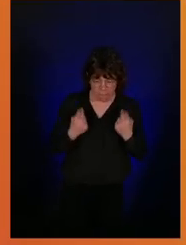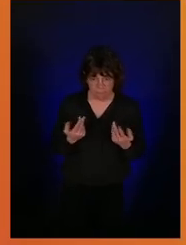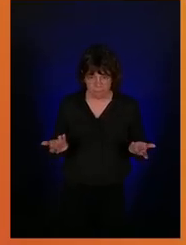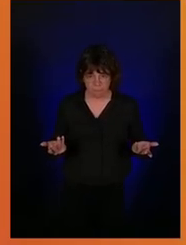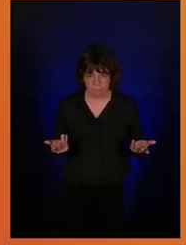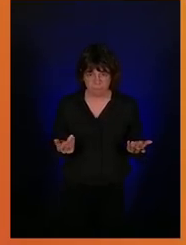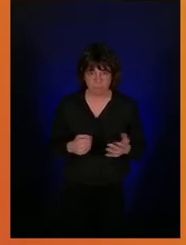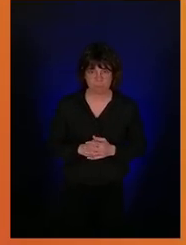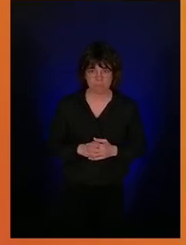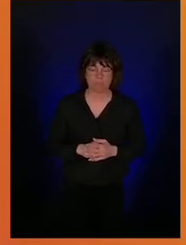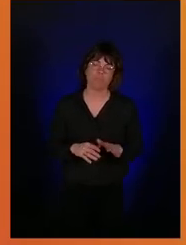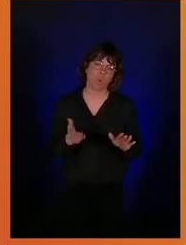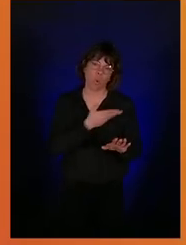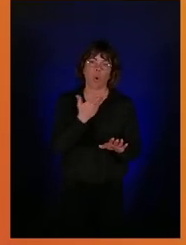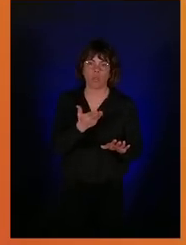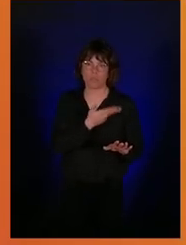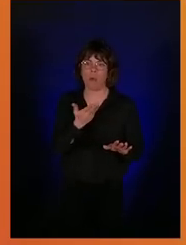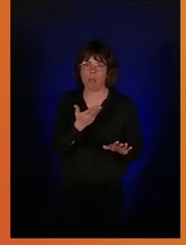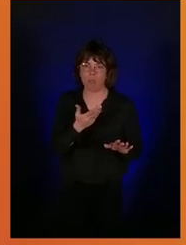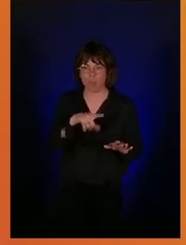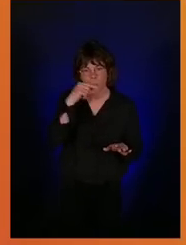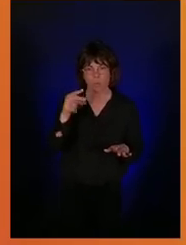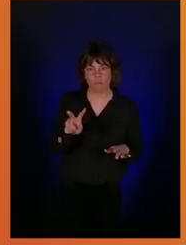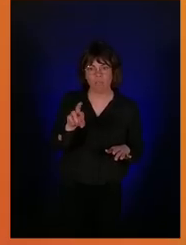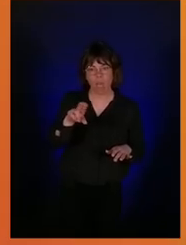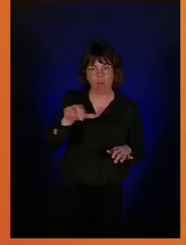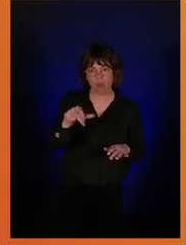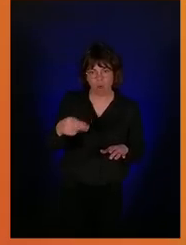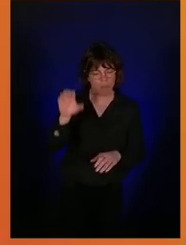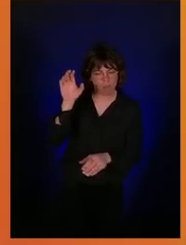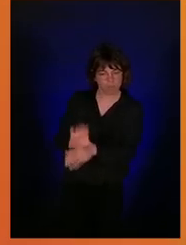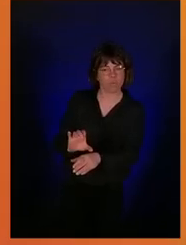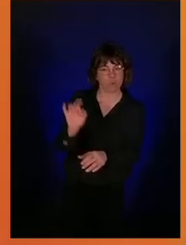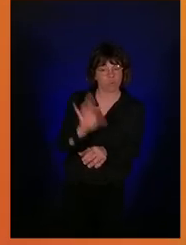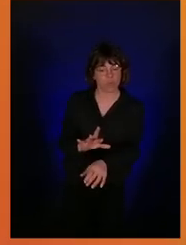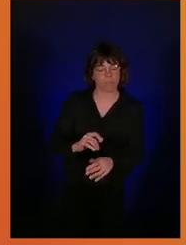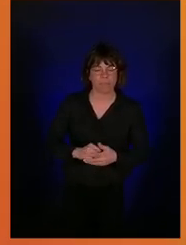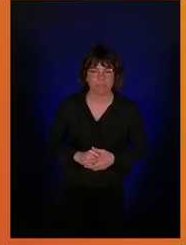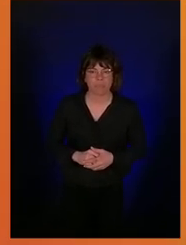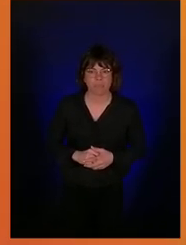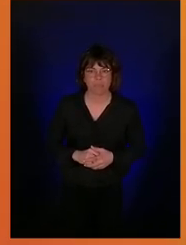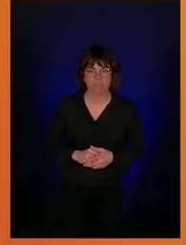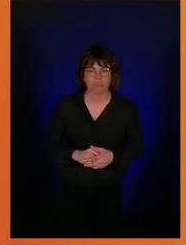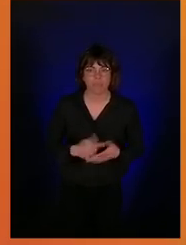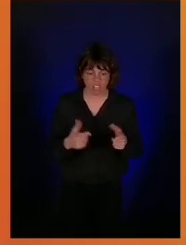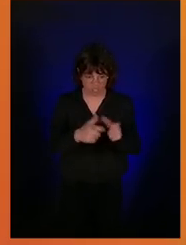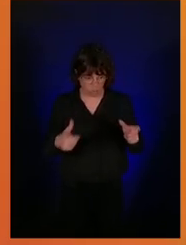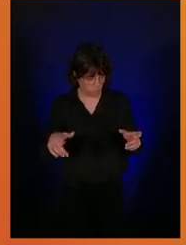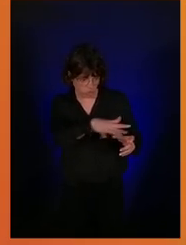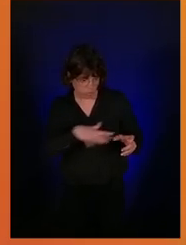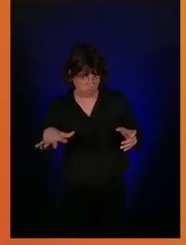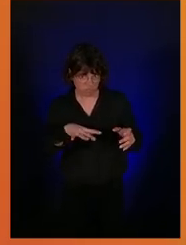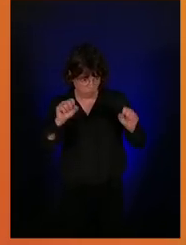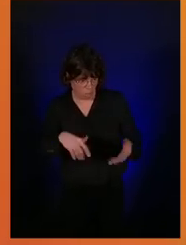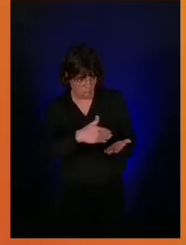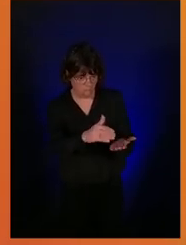Heureusement que le sinistre Véran a refusé. Que dire de nos structures menacées d'exclusion